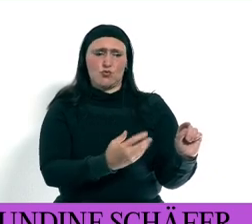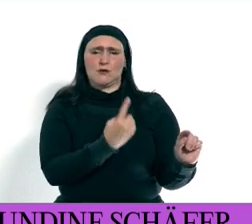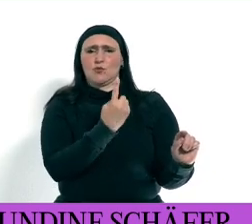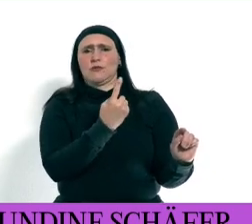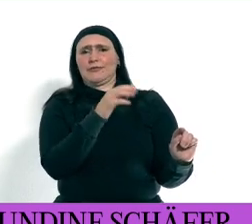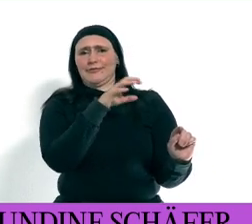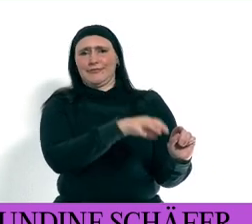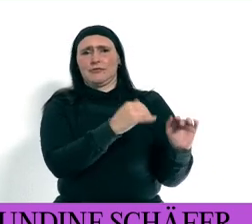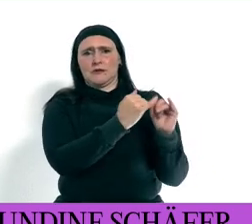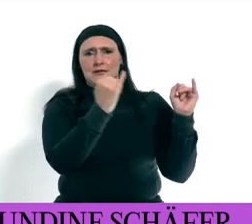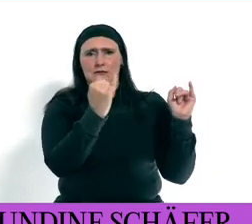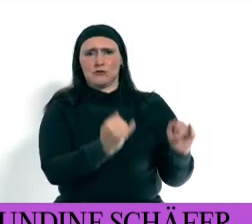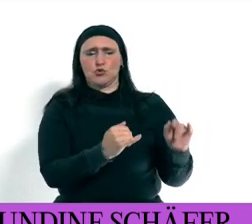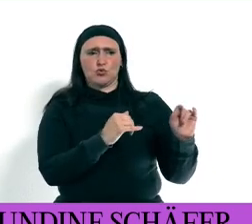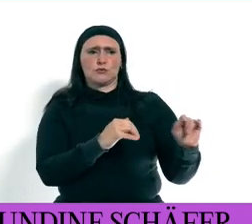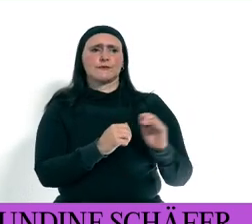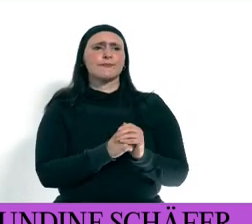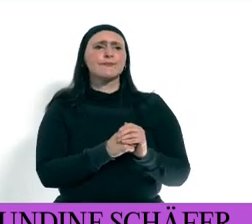größeren Institutionen